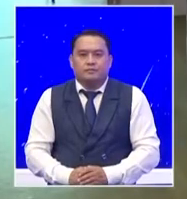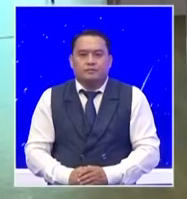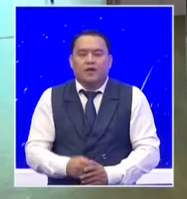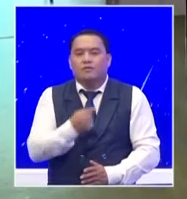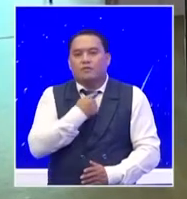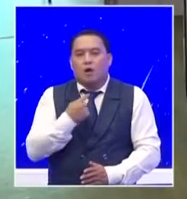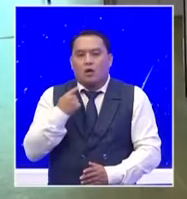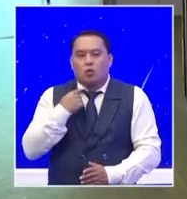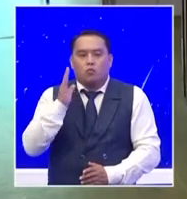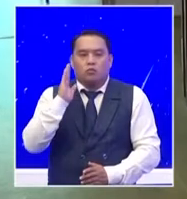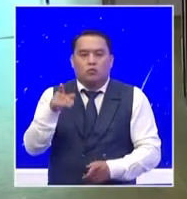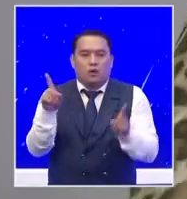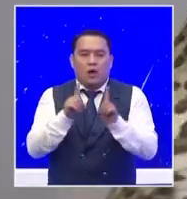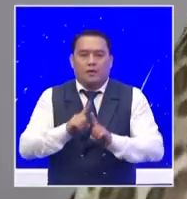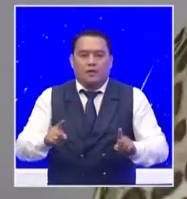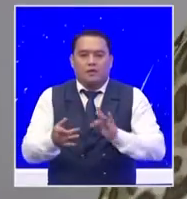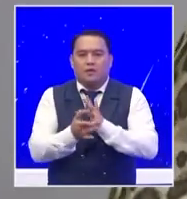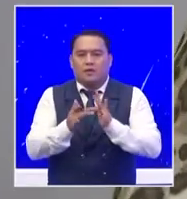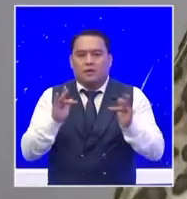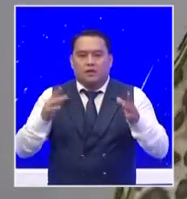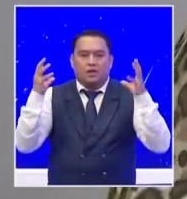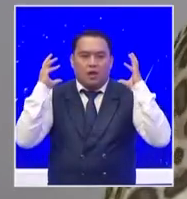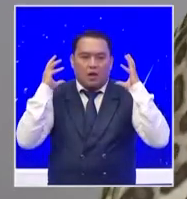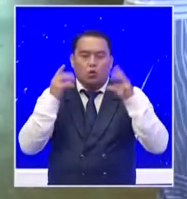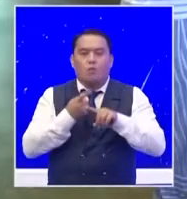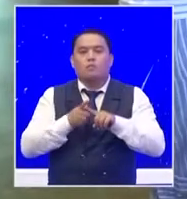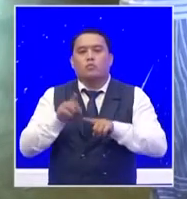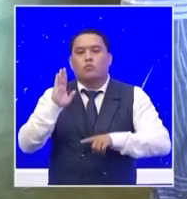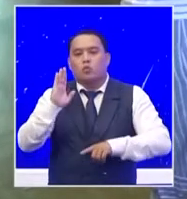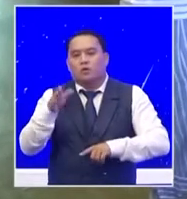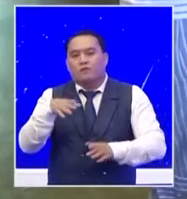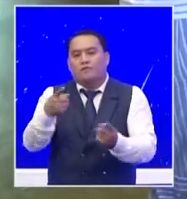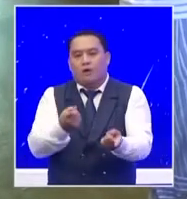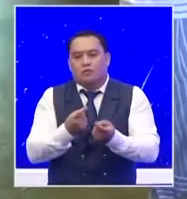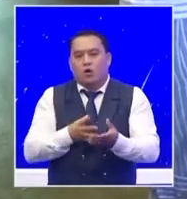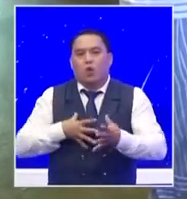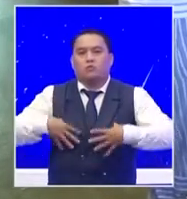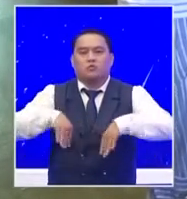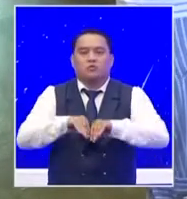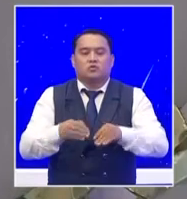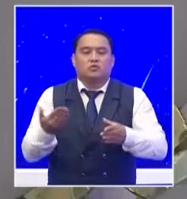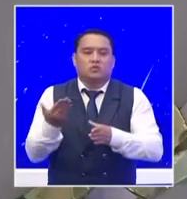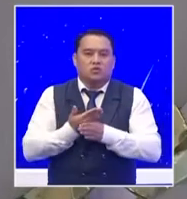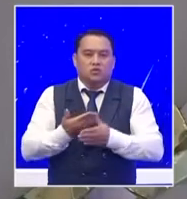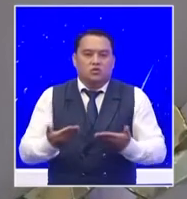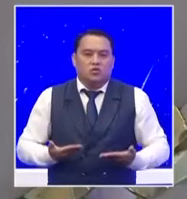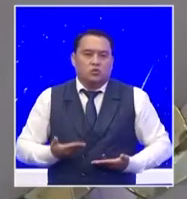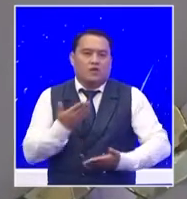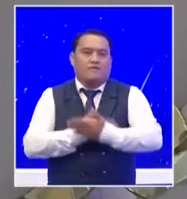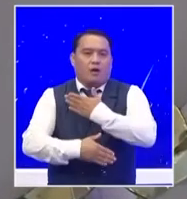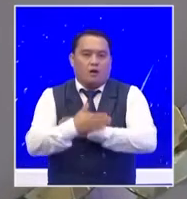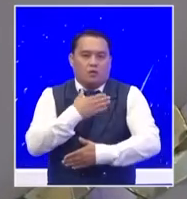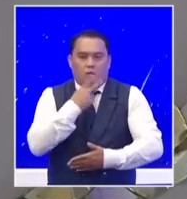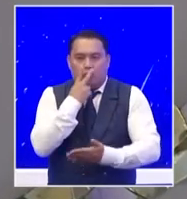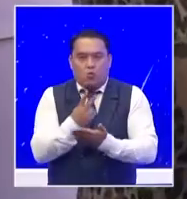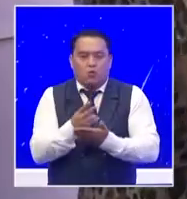в Талдыкургане запустится необычное интернет-радио. Цель его вещания – вовлечение в активную общественную жизнь лиц с инвалидностью.